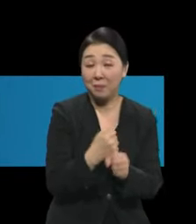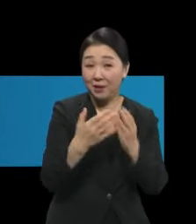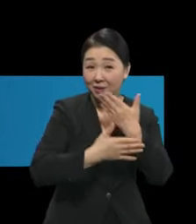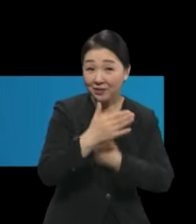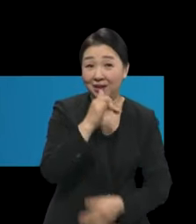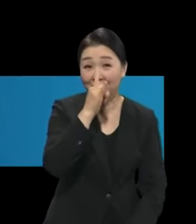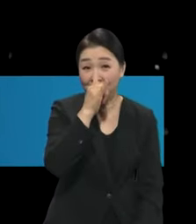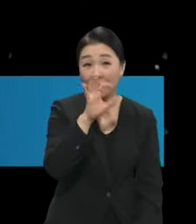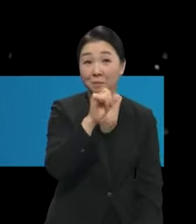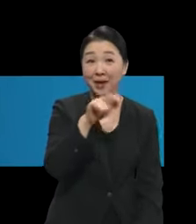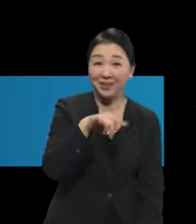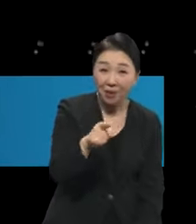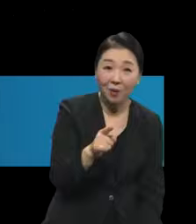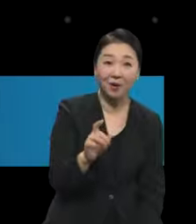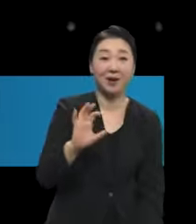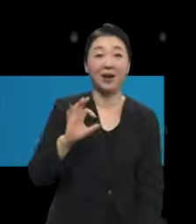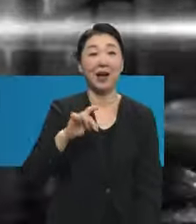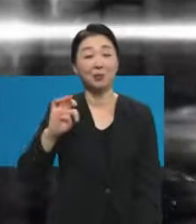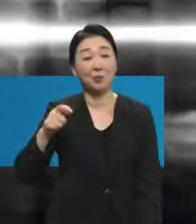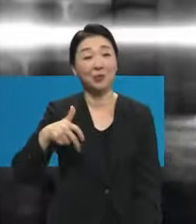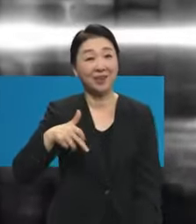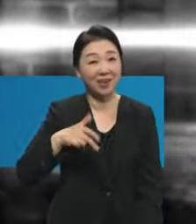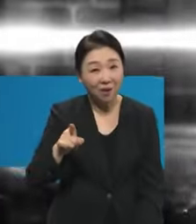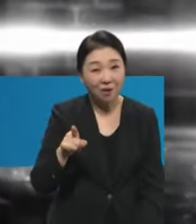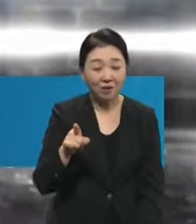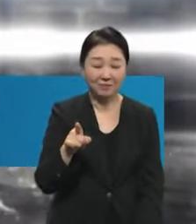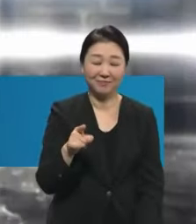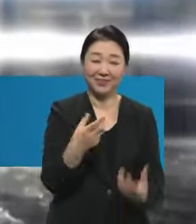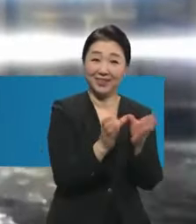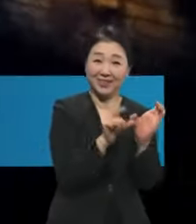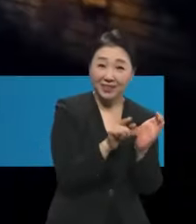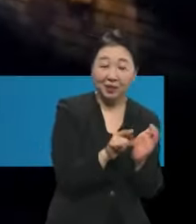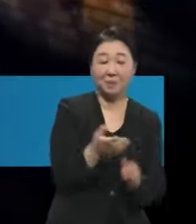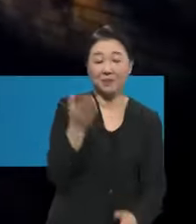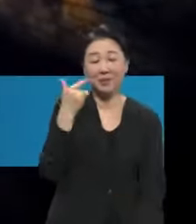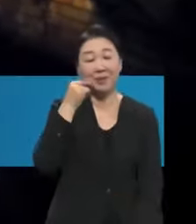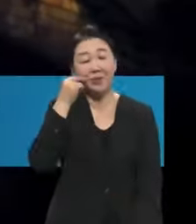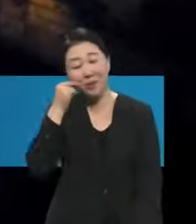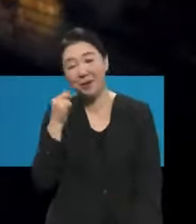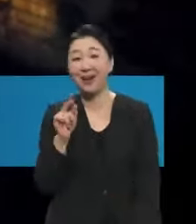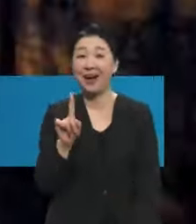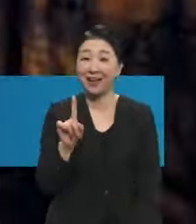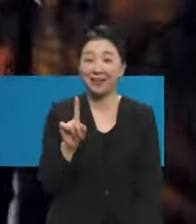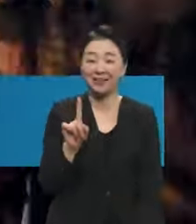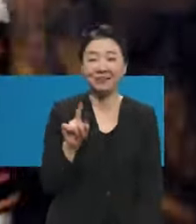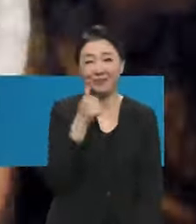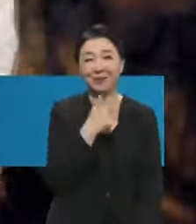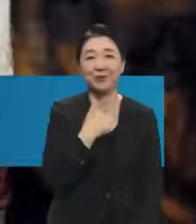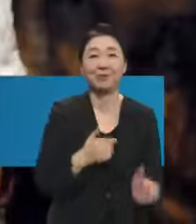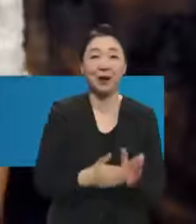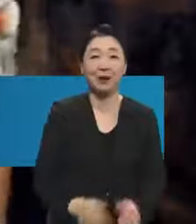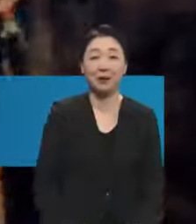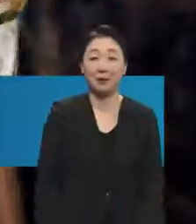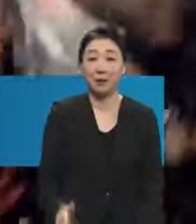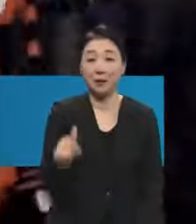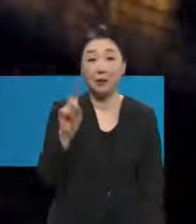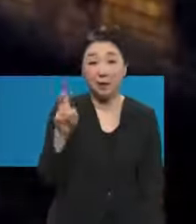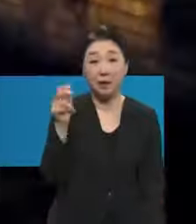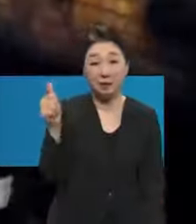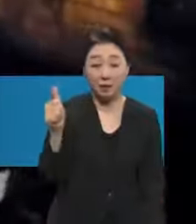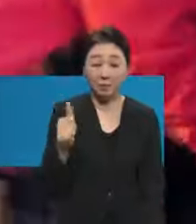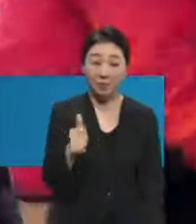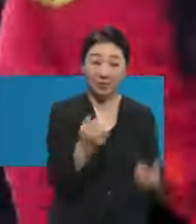함께 Fire, I Don't Care 등 2NE1의 지난 히트곡을 하나씩 소개했습니다. 양총괄은